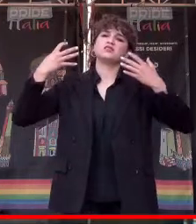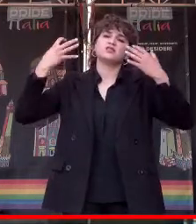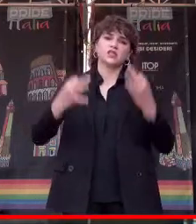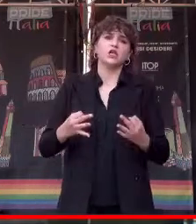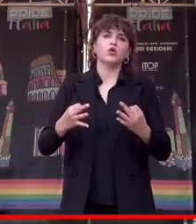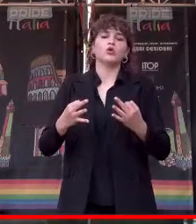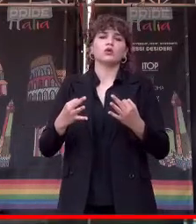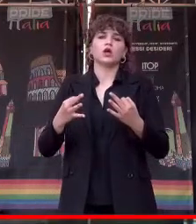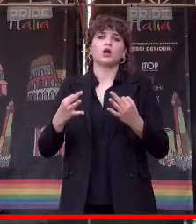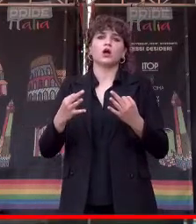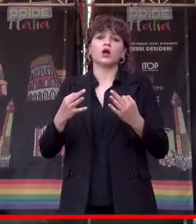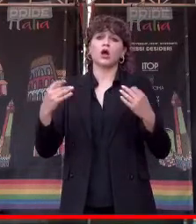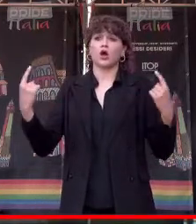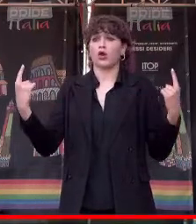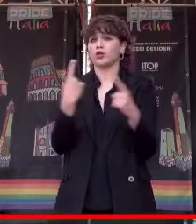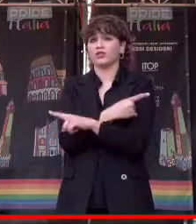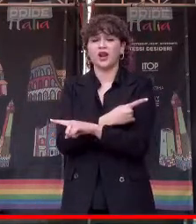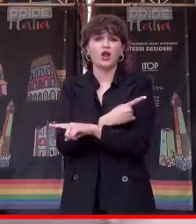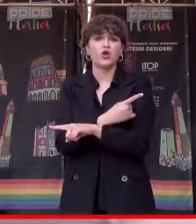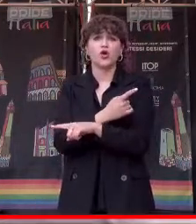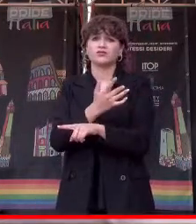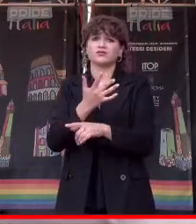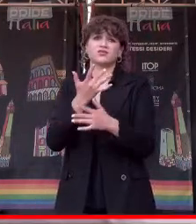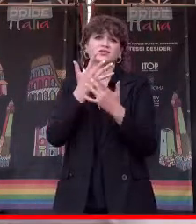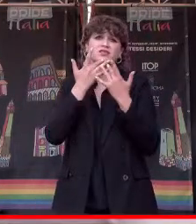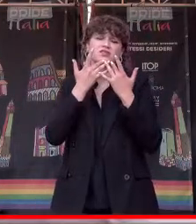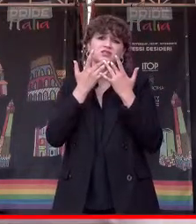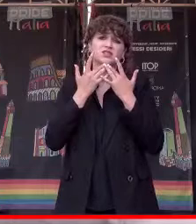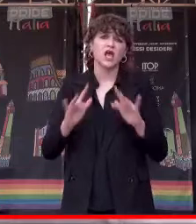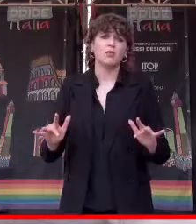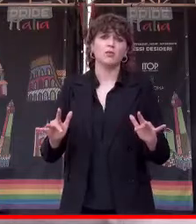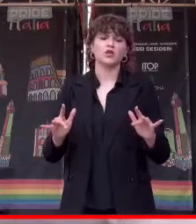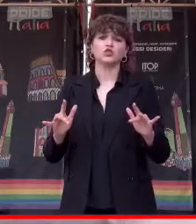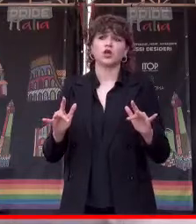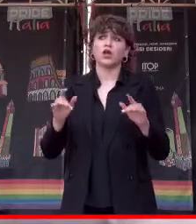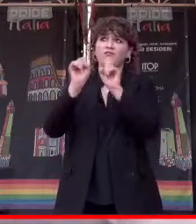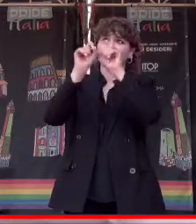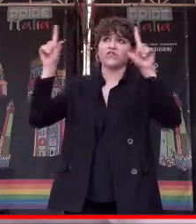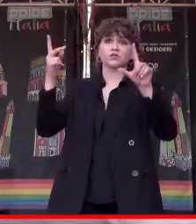invece è molto semplice, come abbiamo visto nel video, rampe